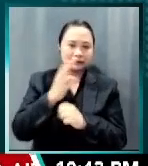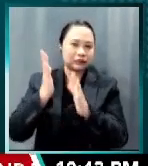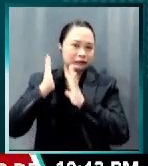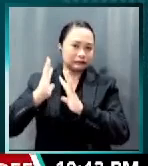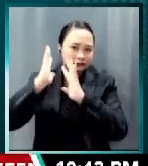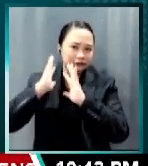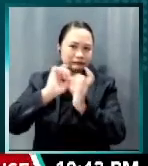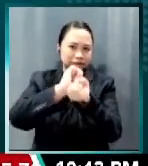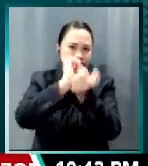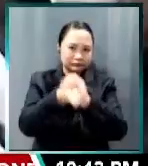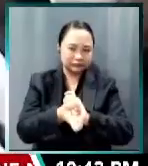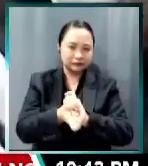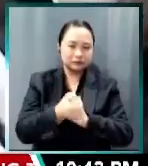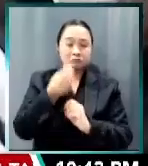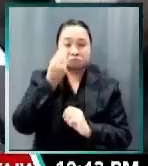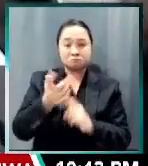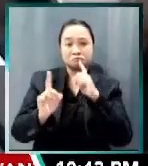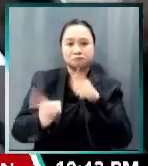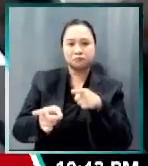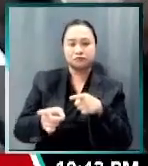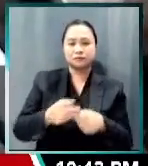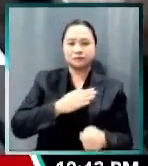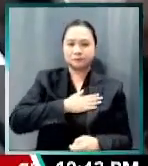ni Senador Aimee Marcos. Lahat yan na